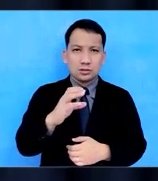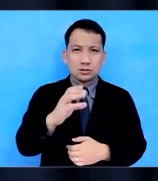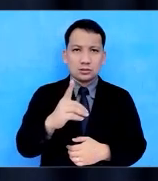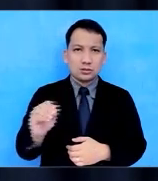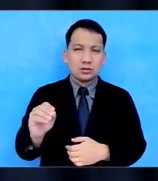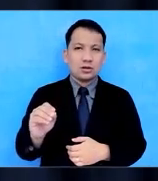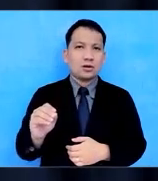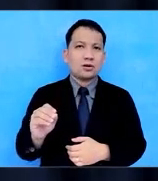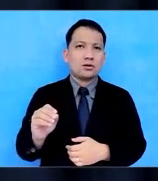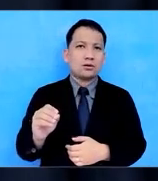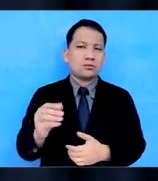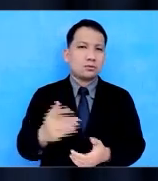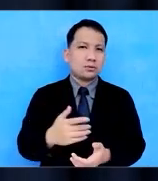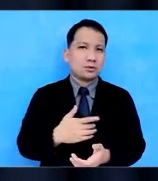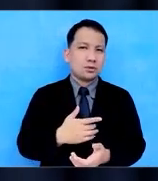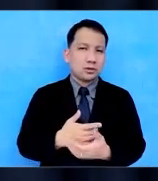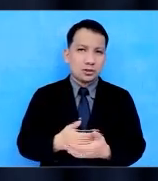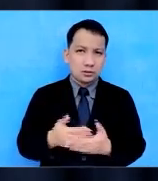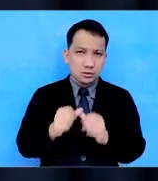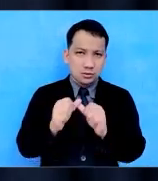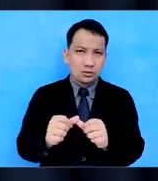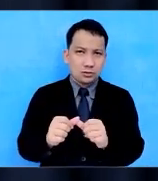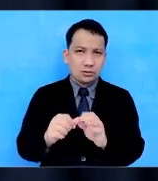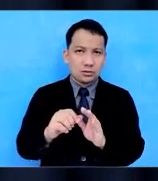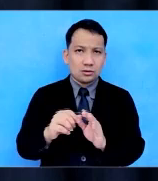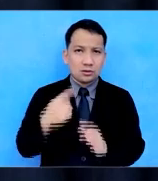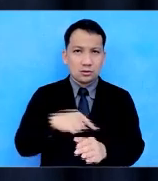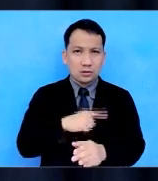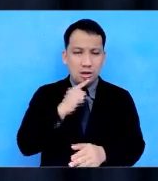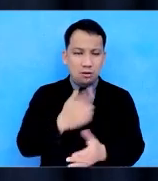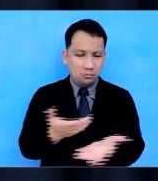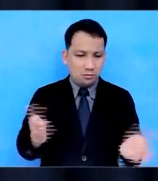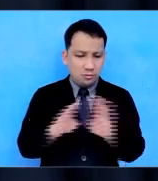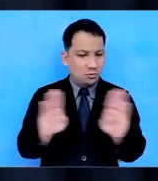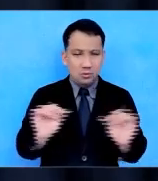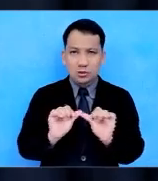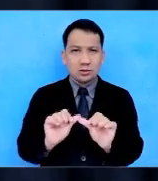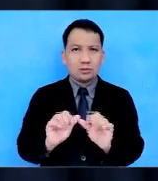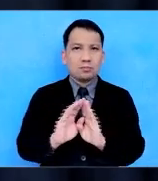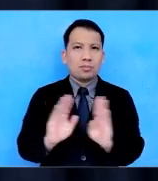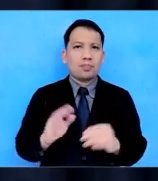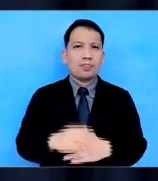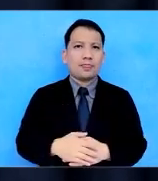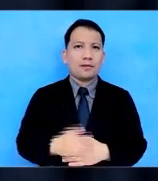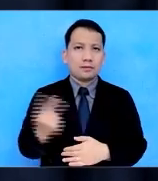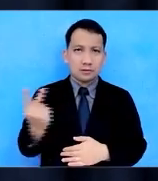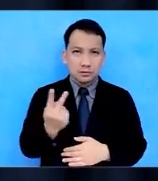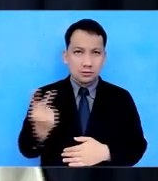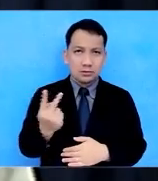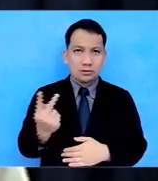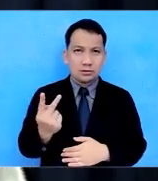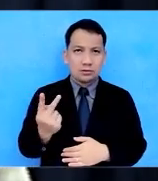ang ating mahal na idolo ay disappointed, ako naman po ay malungkot. Kaya pareho lang po kami may